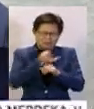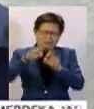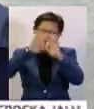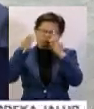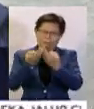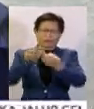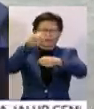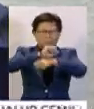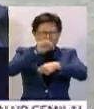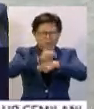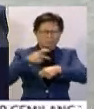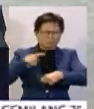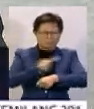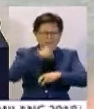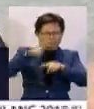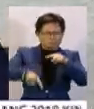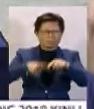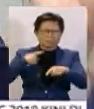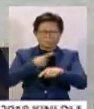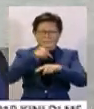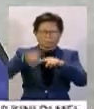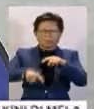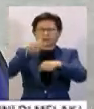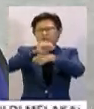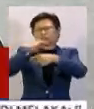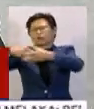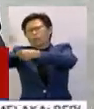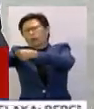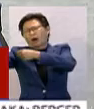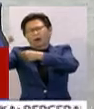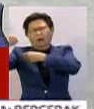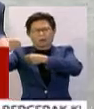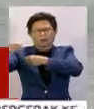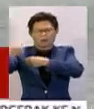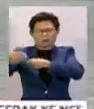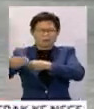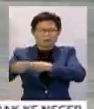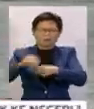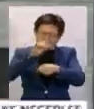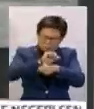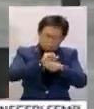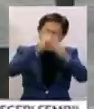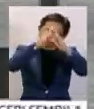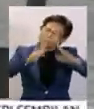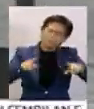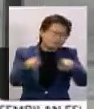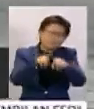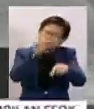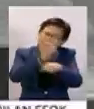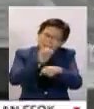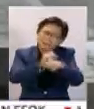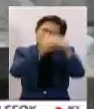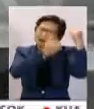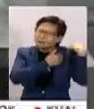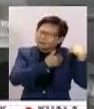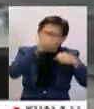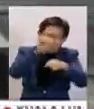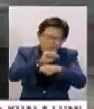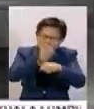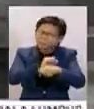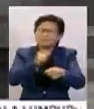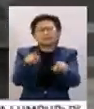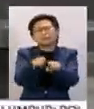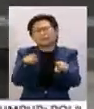sebagai tugasan juga. Kita tak boleh kata yang bekerja di luar rumah itu sekerja. Sebenarnya kerja di rumah itu pun tanggungjawab mereka juga. Bekerja